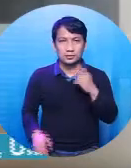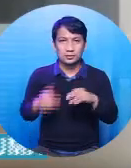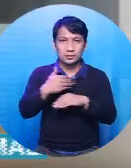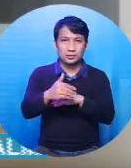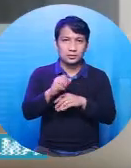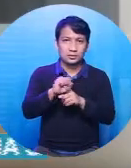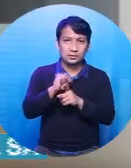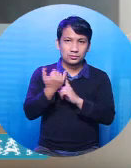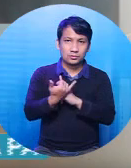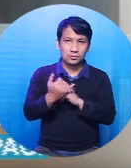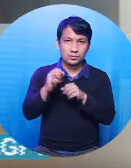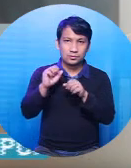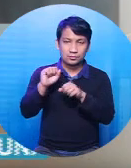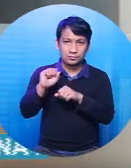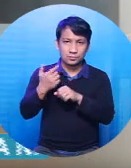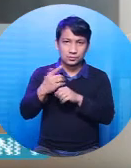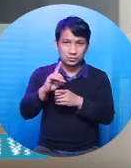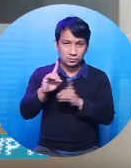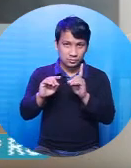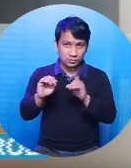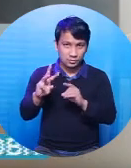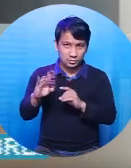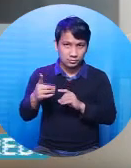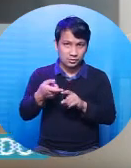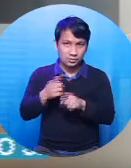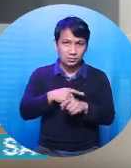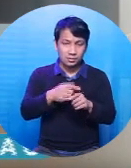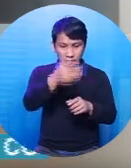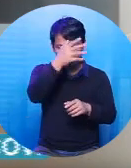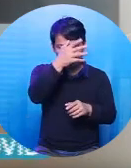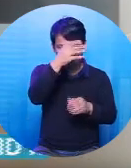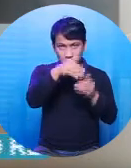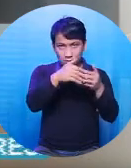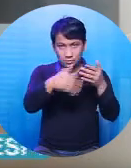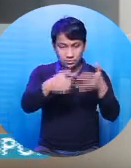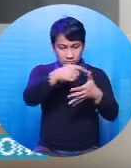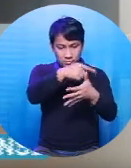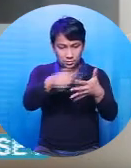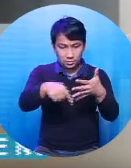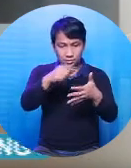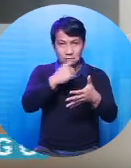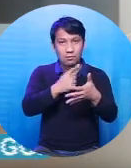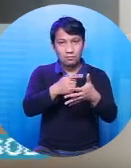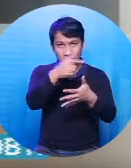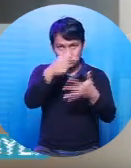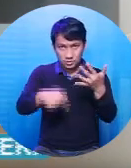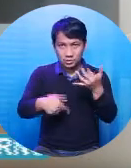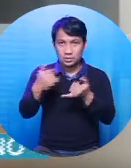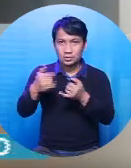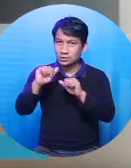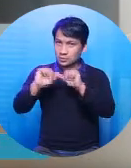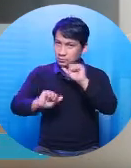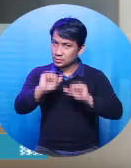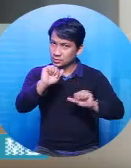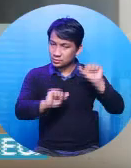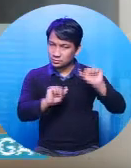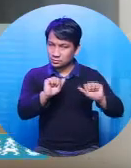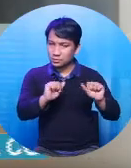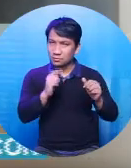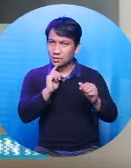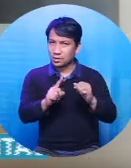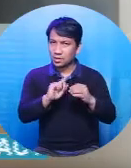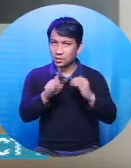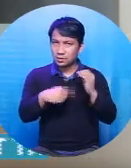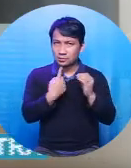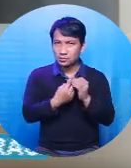social worker. Kakausapin kayong lahat mula sa papa mo hanggang sa bunso. Okay? Opo. At gagawa ng assessment at gagawa kayo